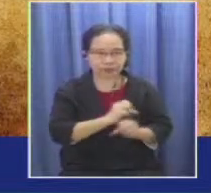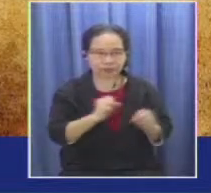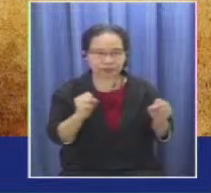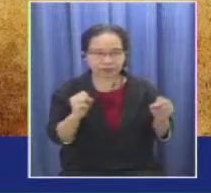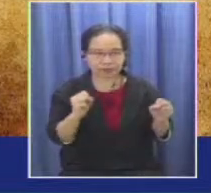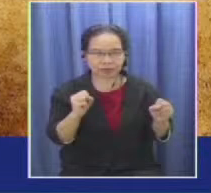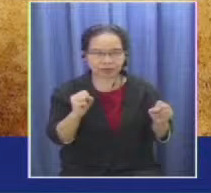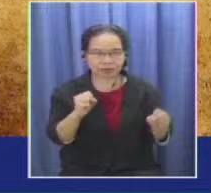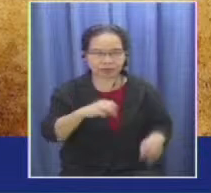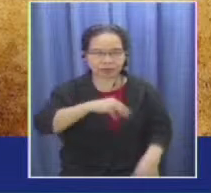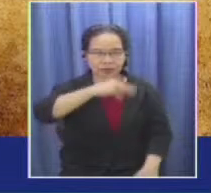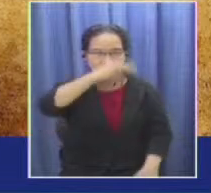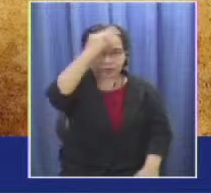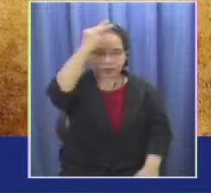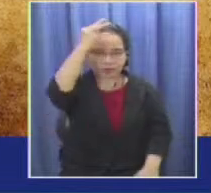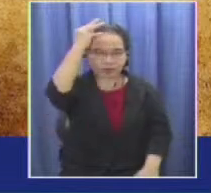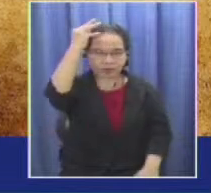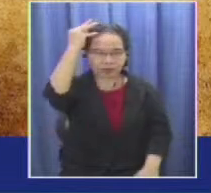María,